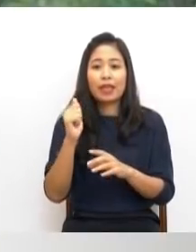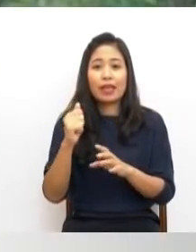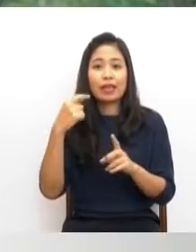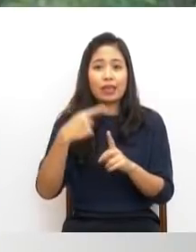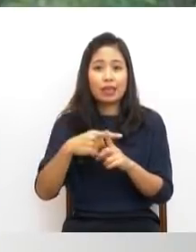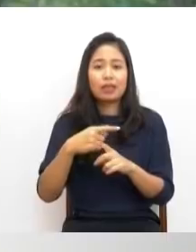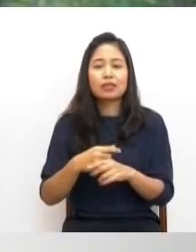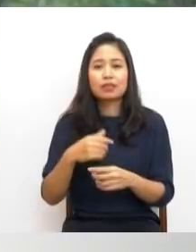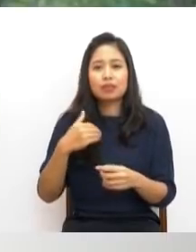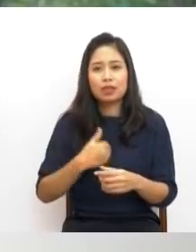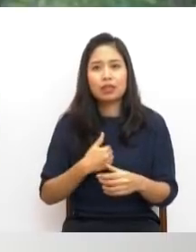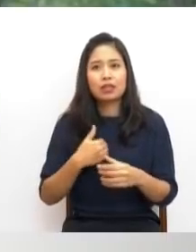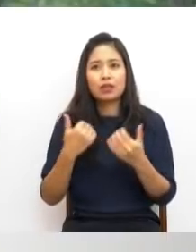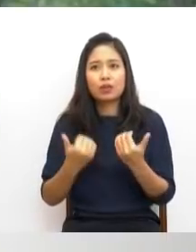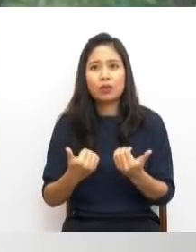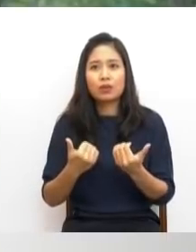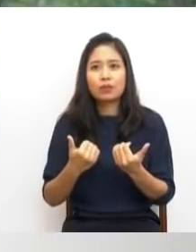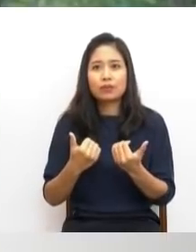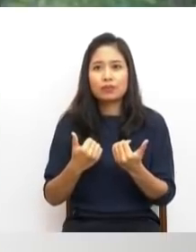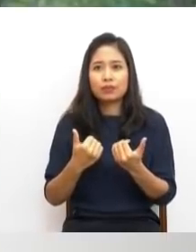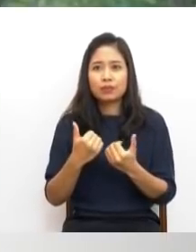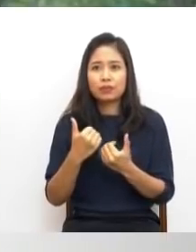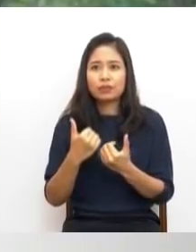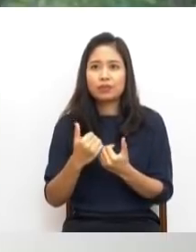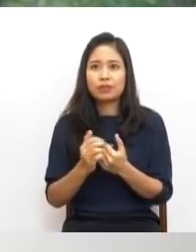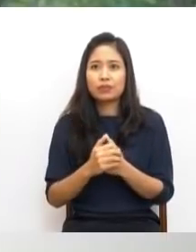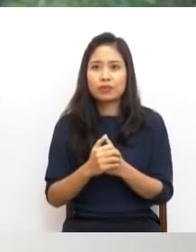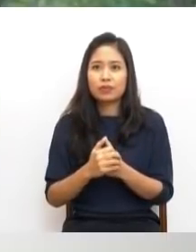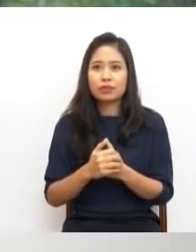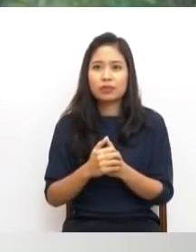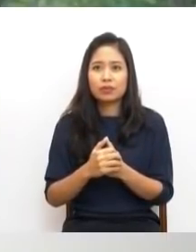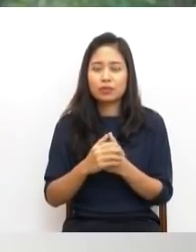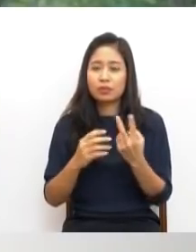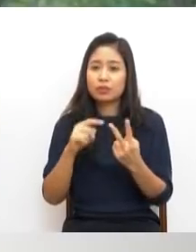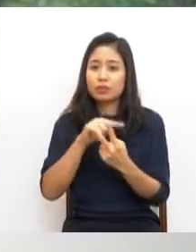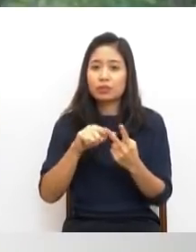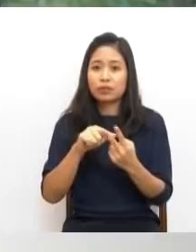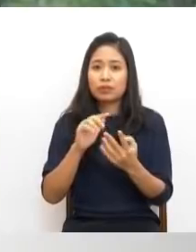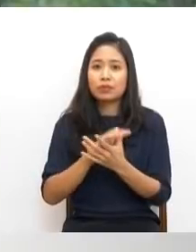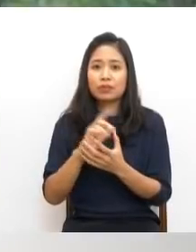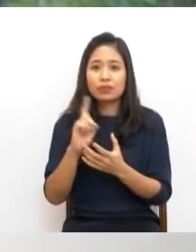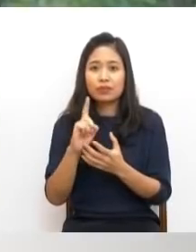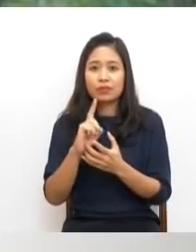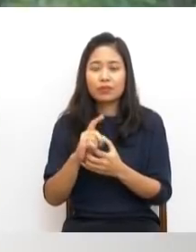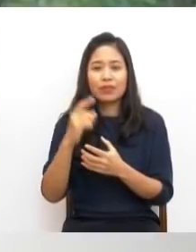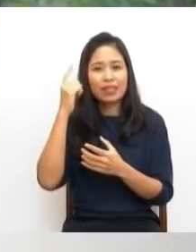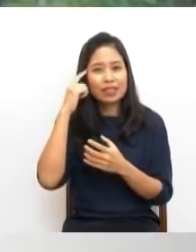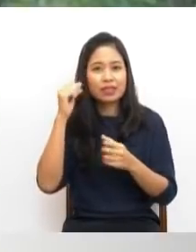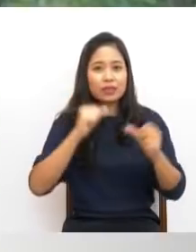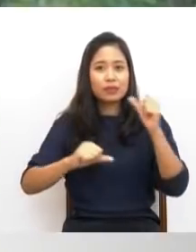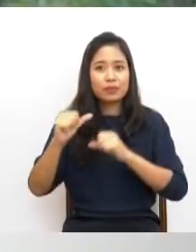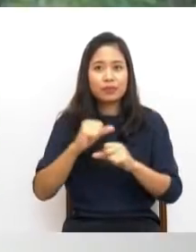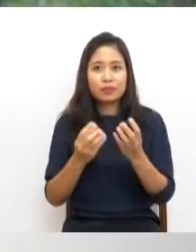มสิริกมลนะคะแล้วก็พี่โอนายพงพิเชษสิริโชชำนาญนะคะจากรายการคิดเรนเจอร์สค่ะสถานีโ